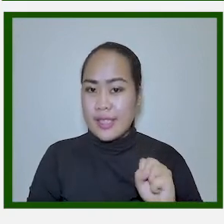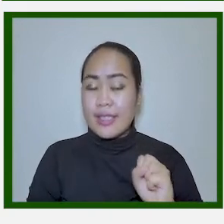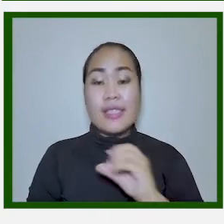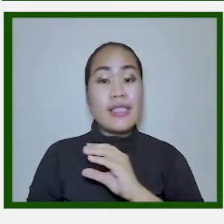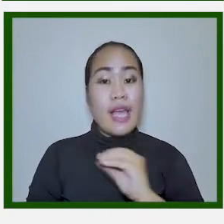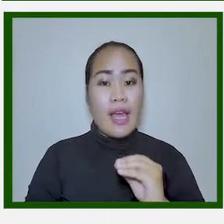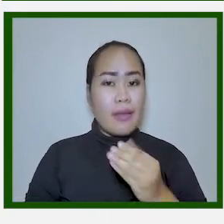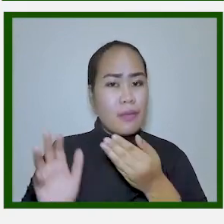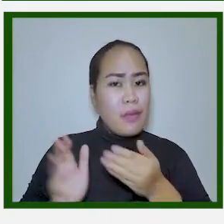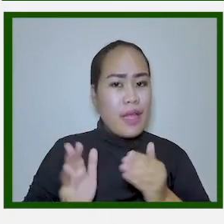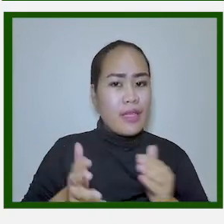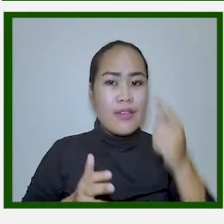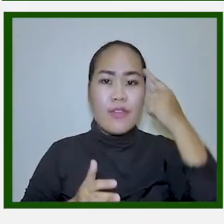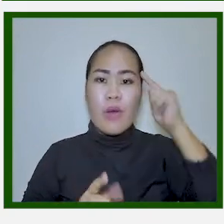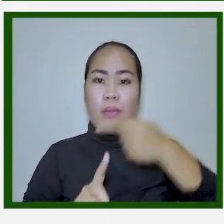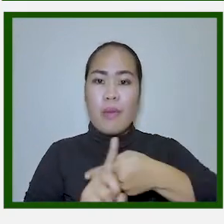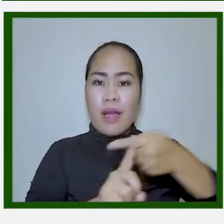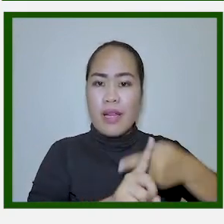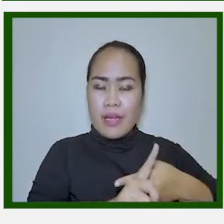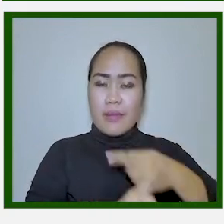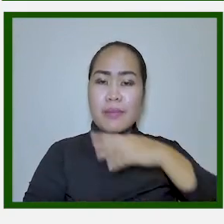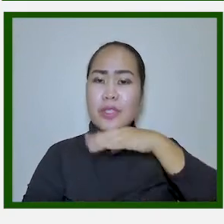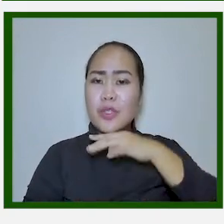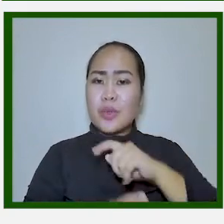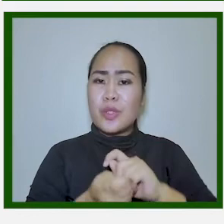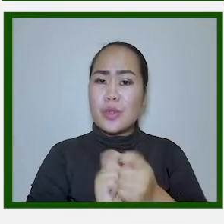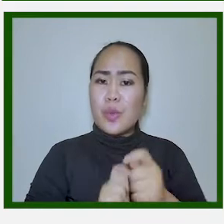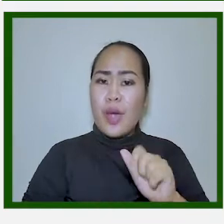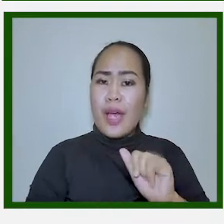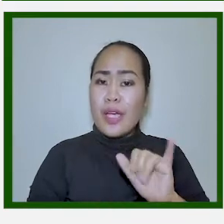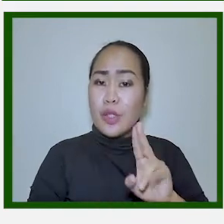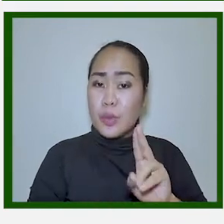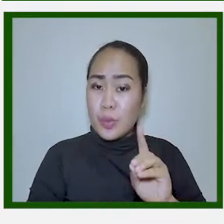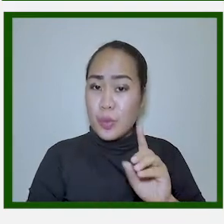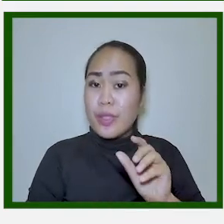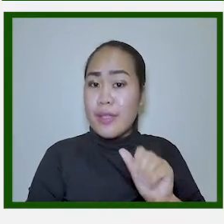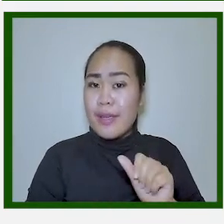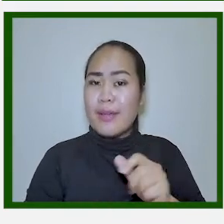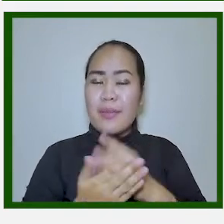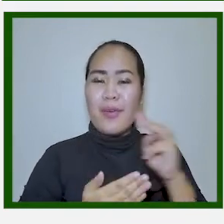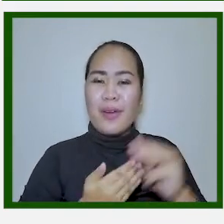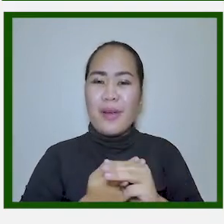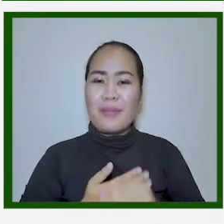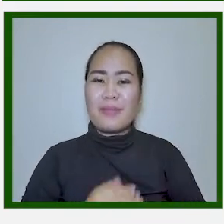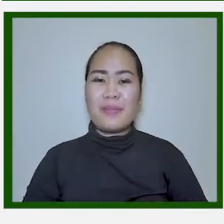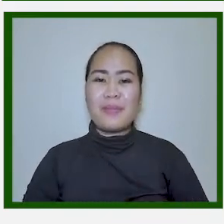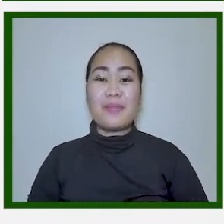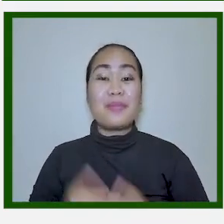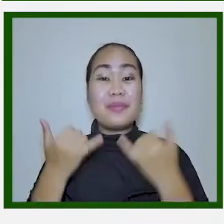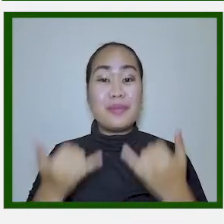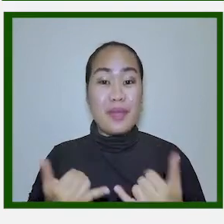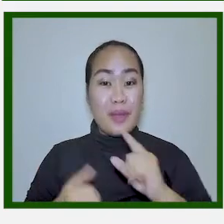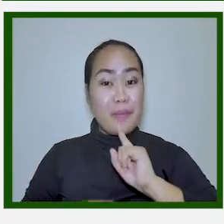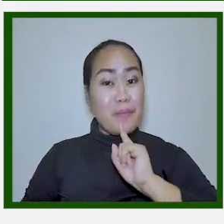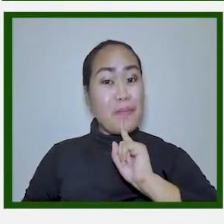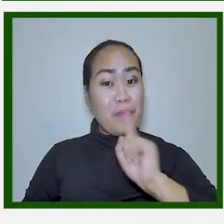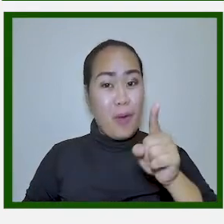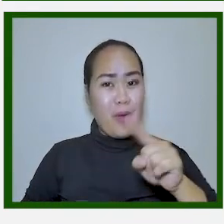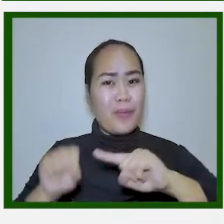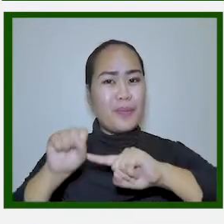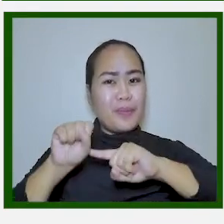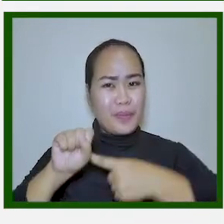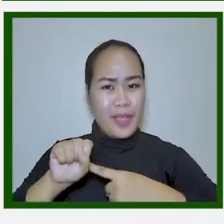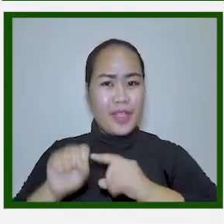monthly Basura to Ayuda program. And, no, formal na rin pong nilunsad ang ating